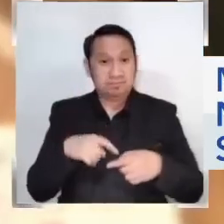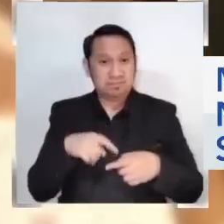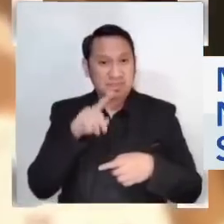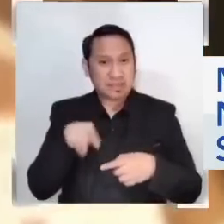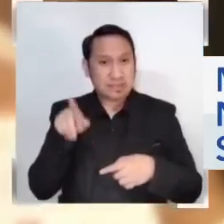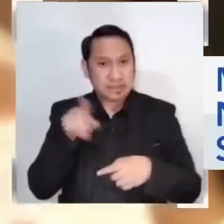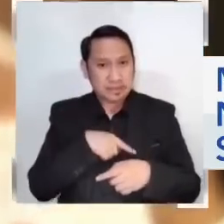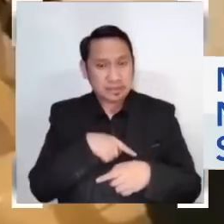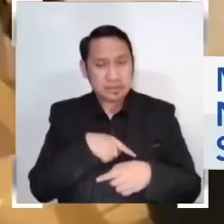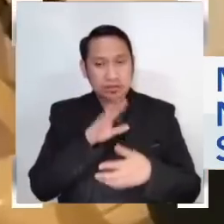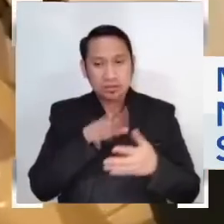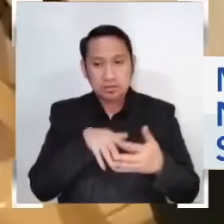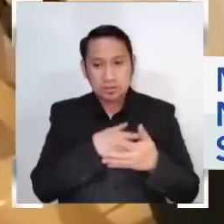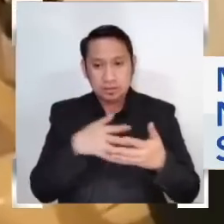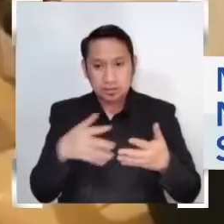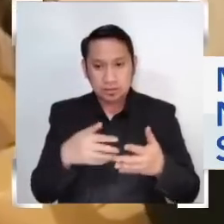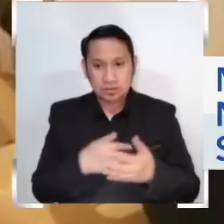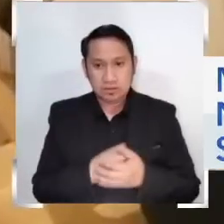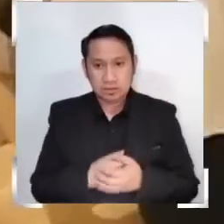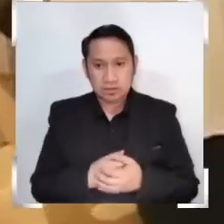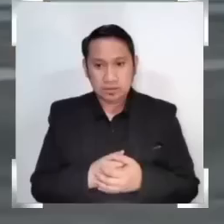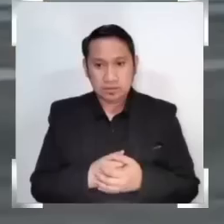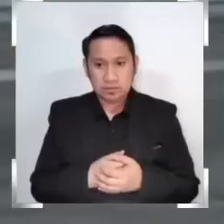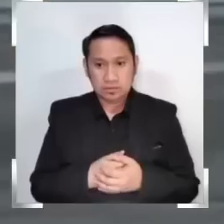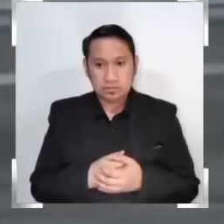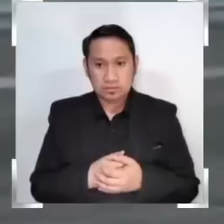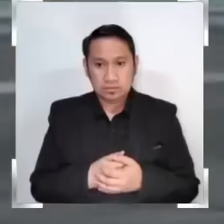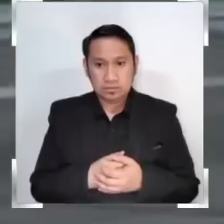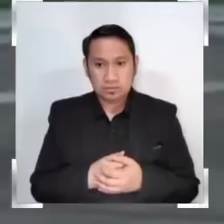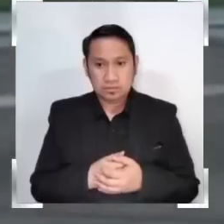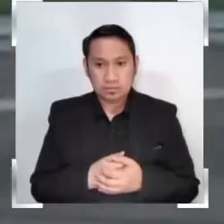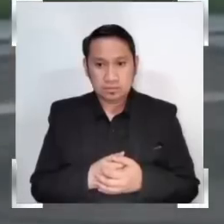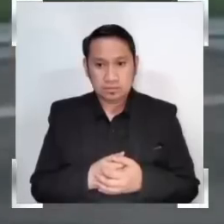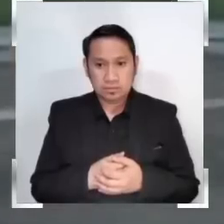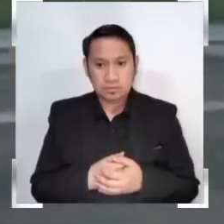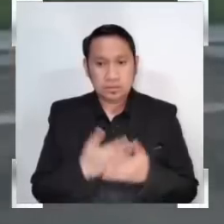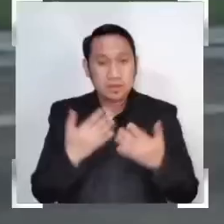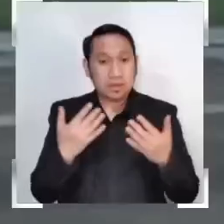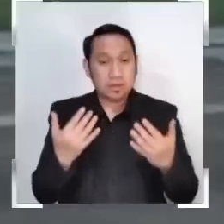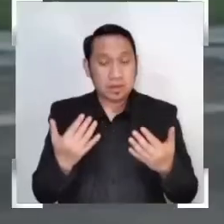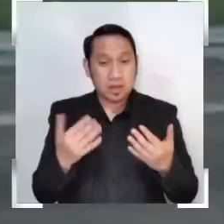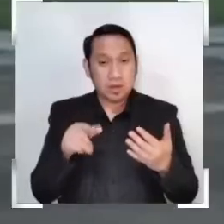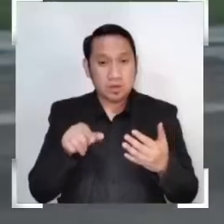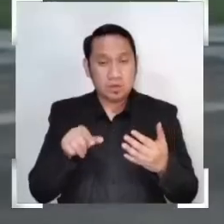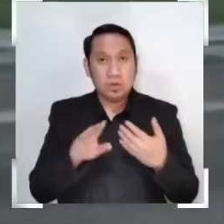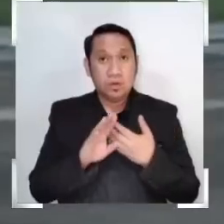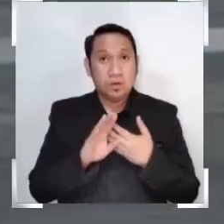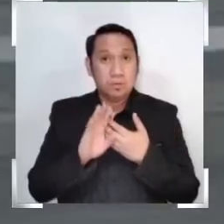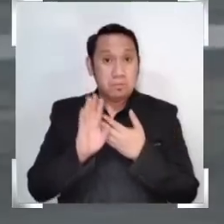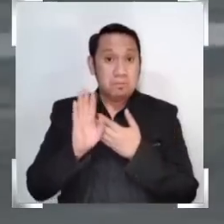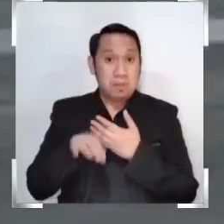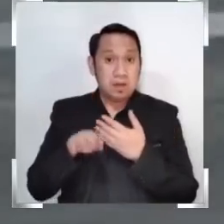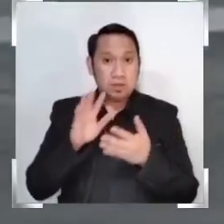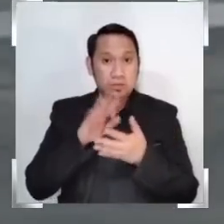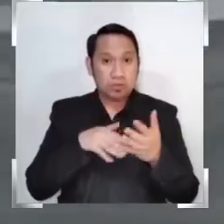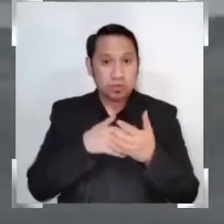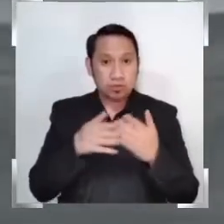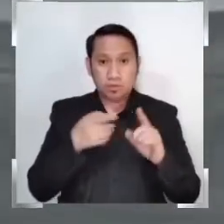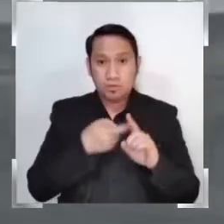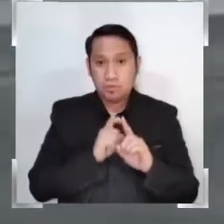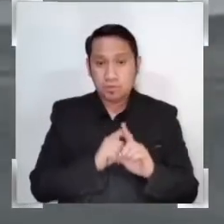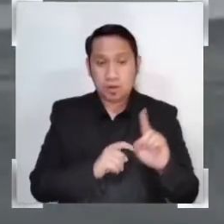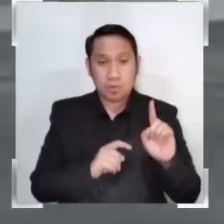at international flights dahil sa nangyari. Pansamantalang ibinalik ang runway operations mula alas 4 ng